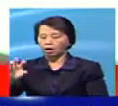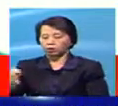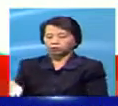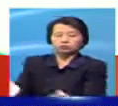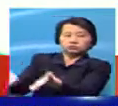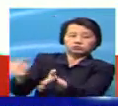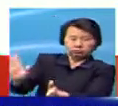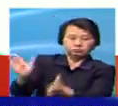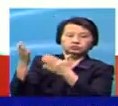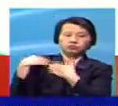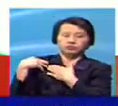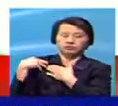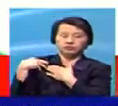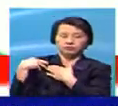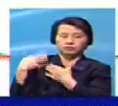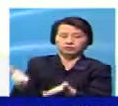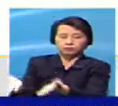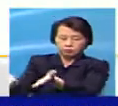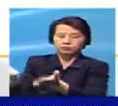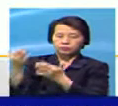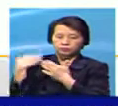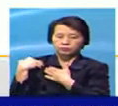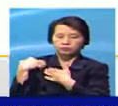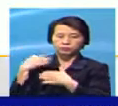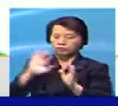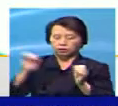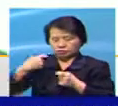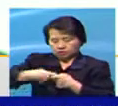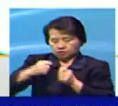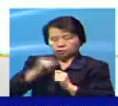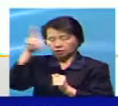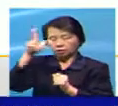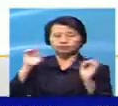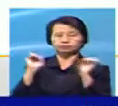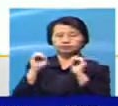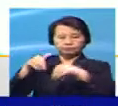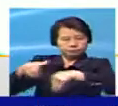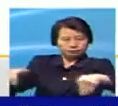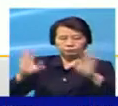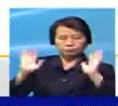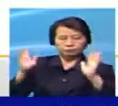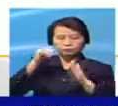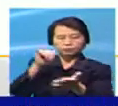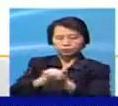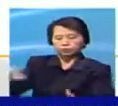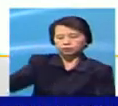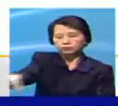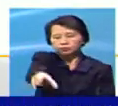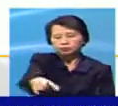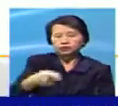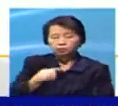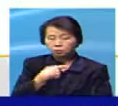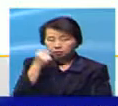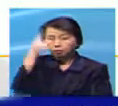mereka, ya. Lebih apa tu, tidak ada kaitan dengan kerajaan lah. Urusan ini adalah urusan dan kita